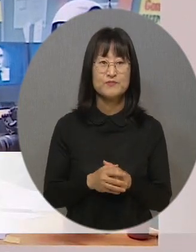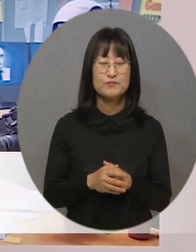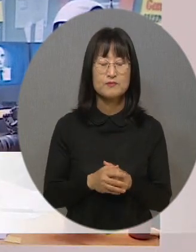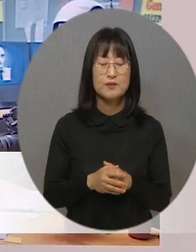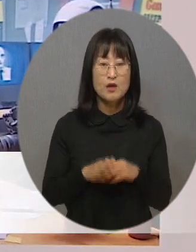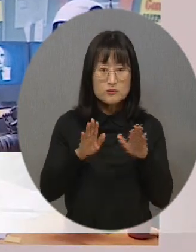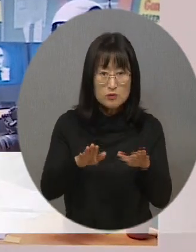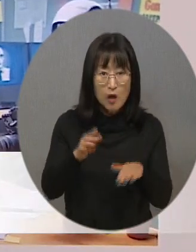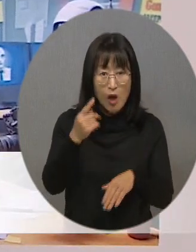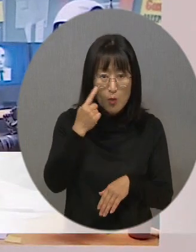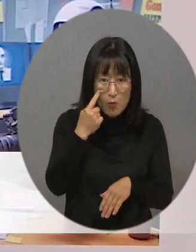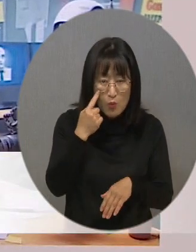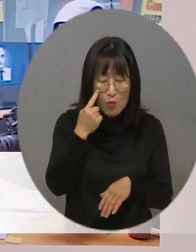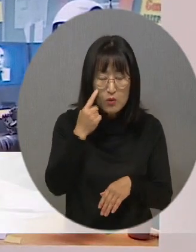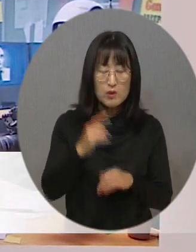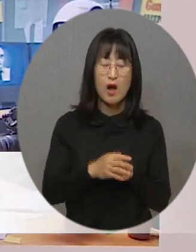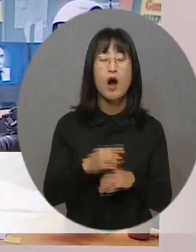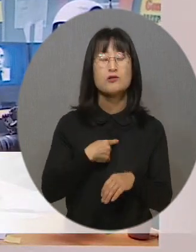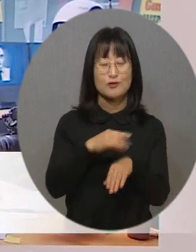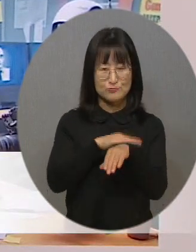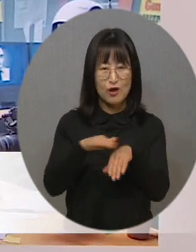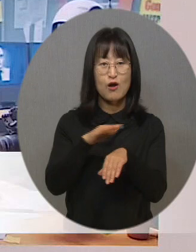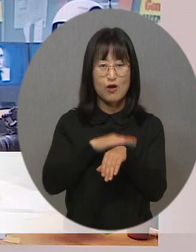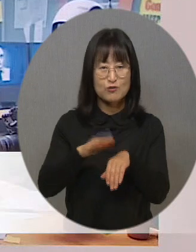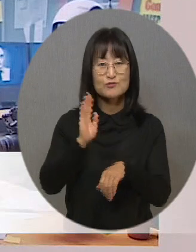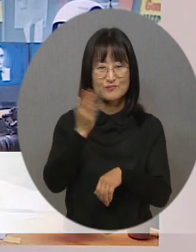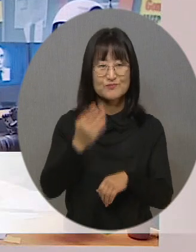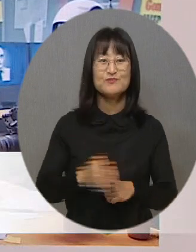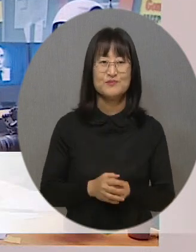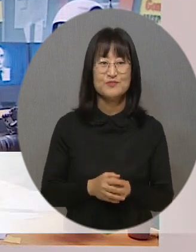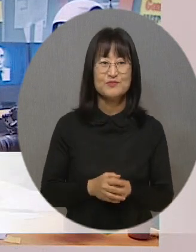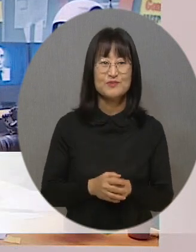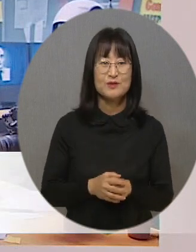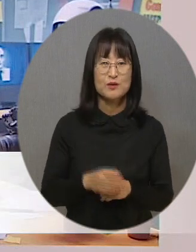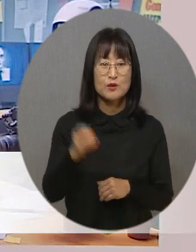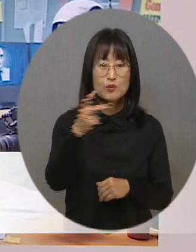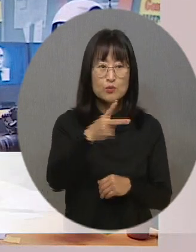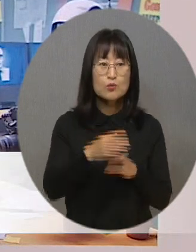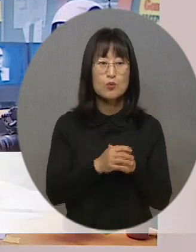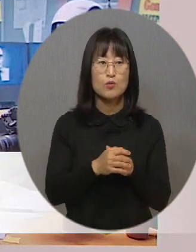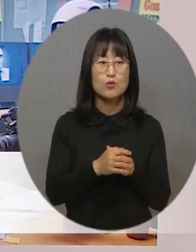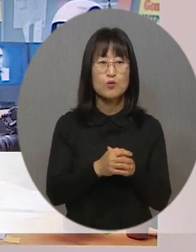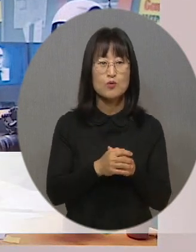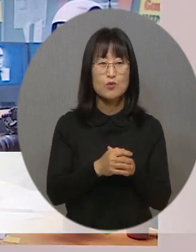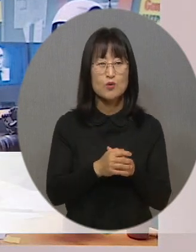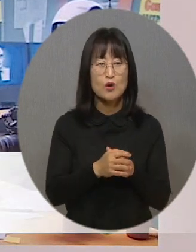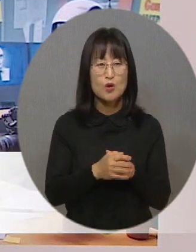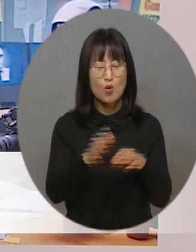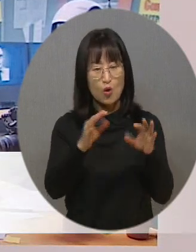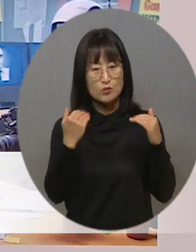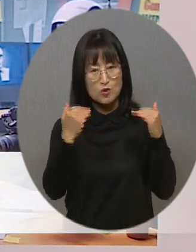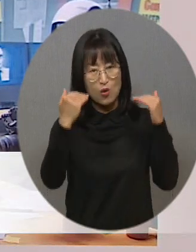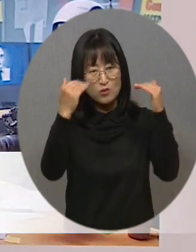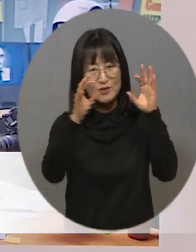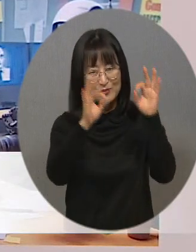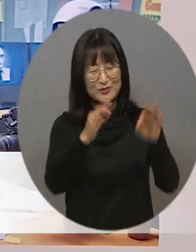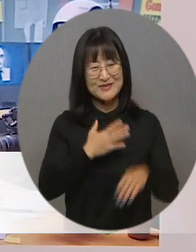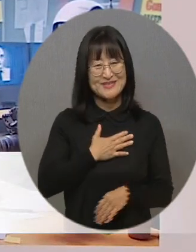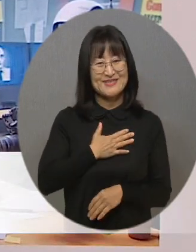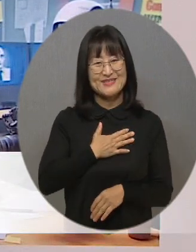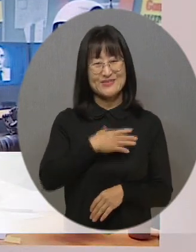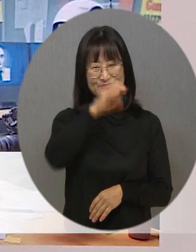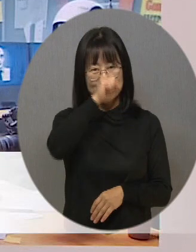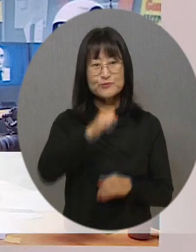한번 해보니까 조금씩 잘 된 것 같고 성장한 거 볼 때마다 이제 뿌듯함을 느꼈습니다.